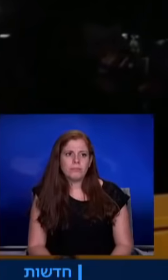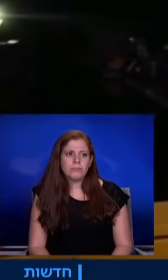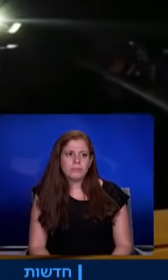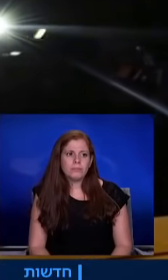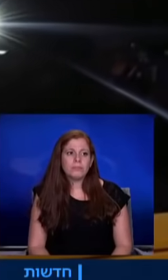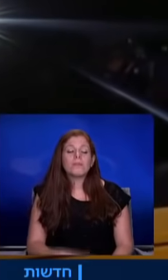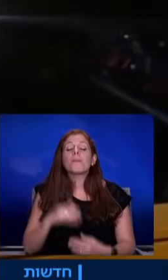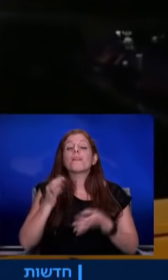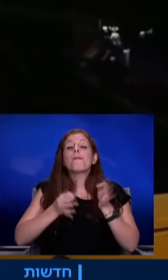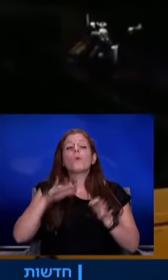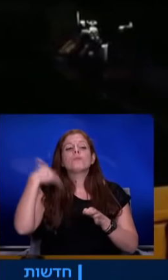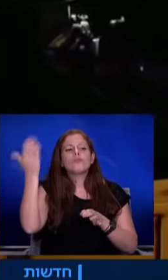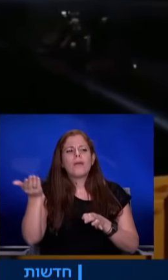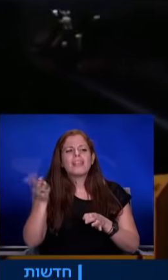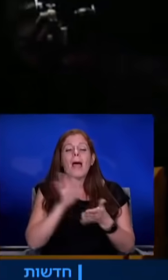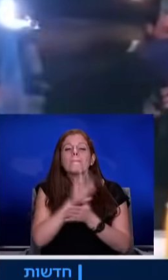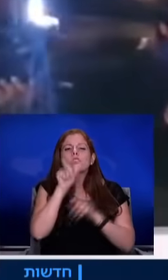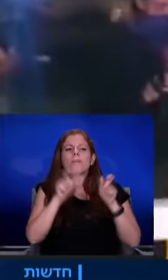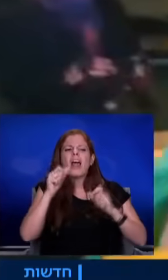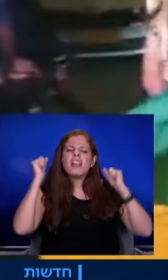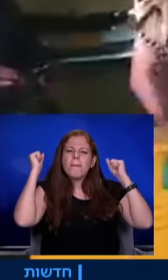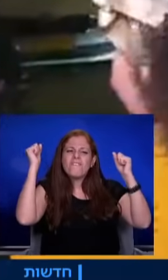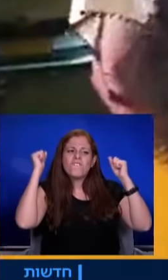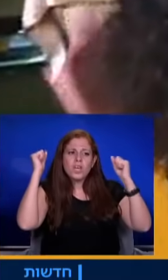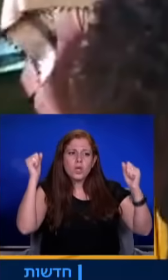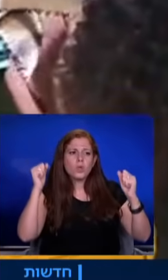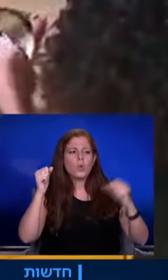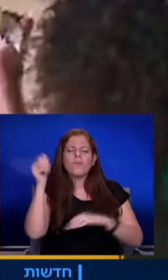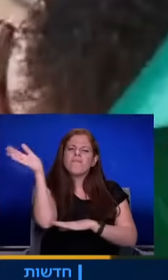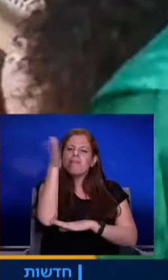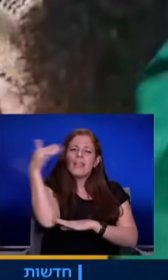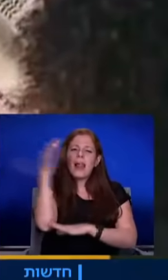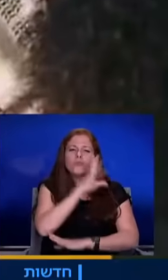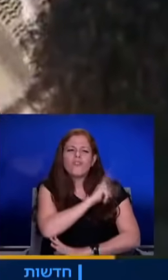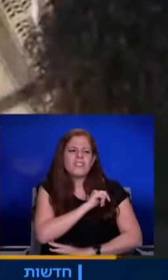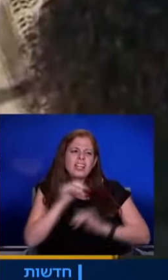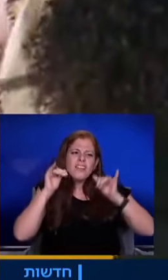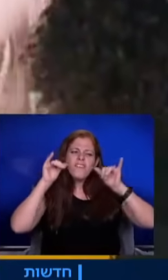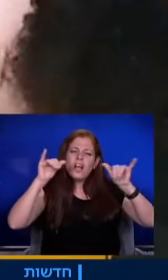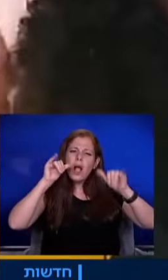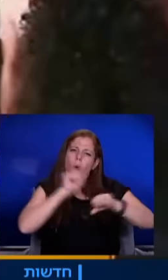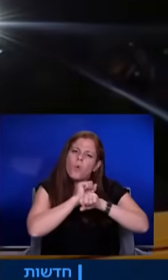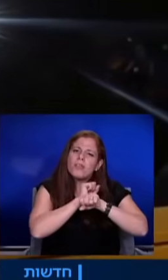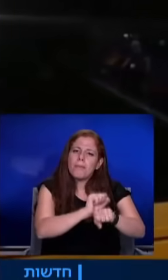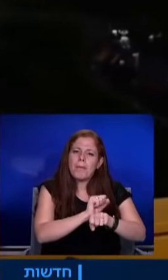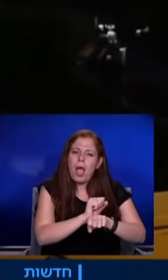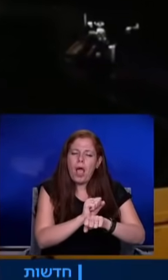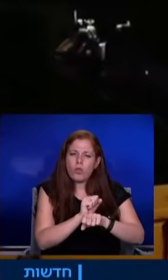מחוץ לבית המשפט הפגינו כ-15 בני אדם, נשאו דגלי פלסטין וקראו קריאות תמיכה באסירים